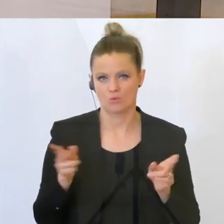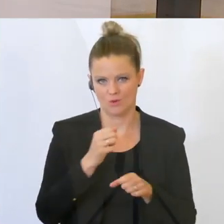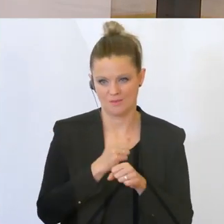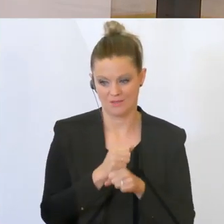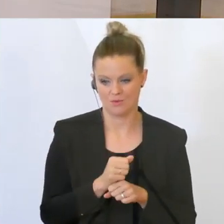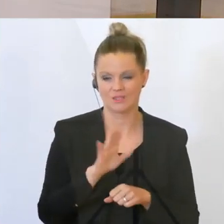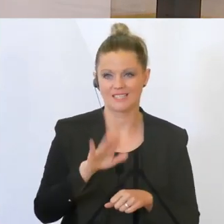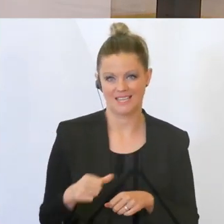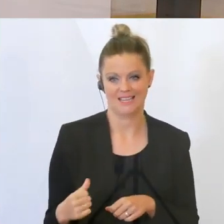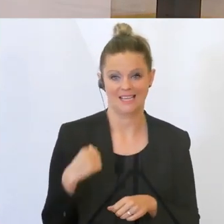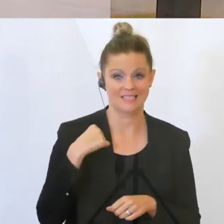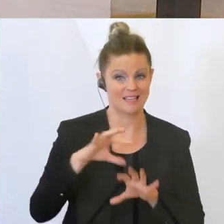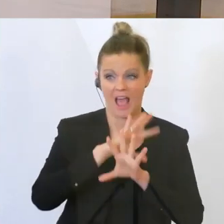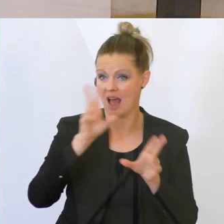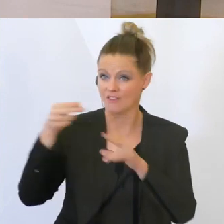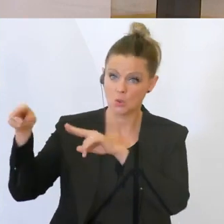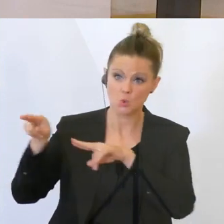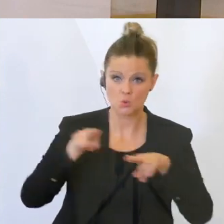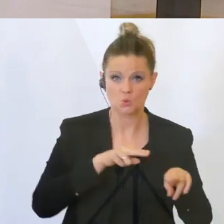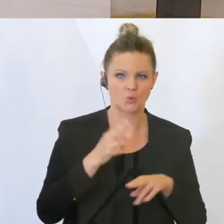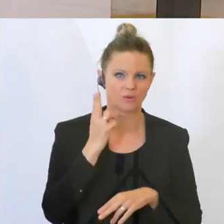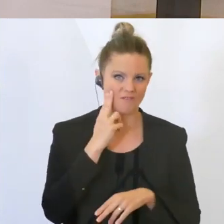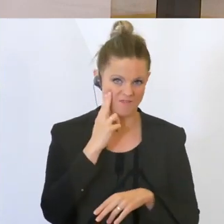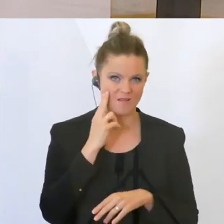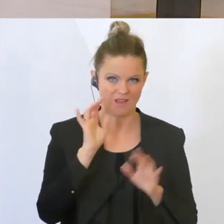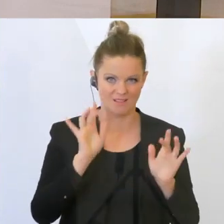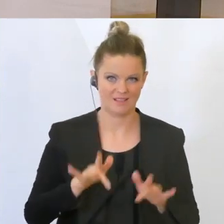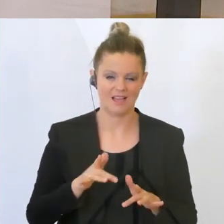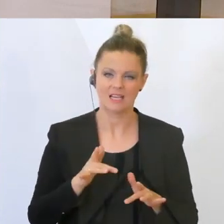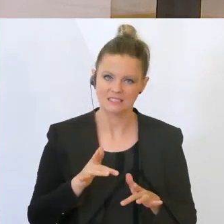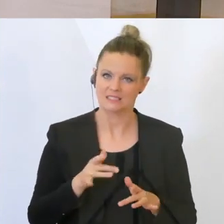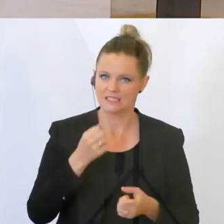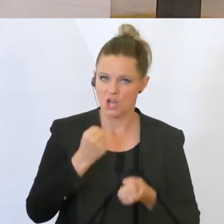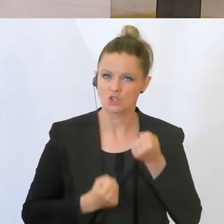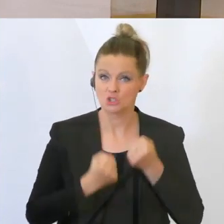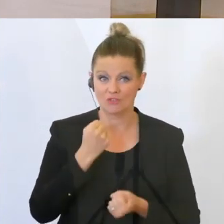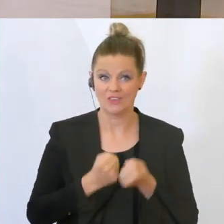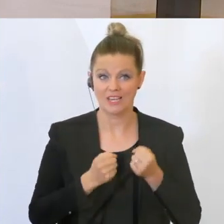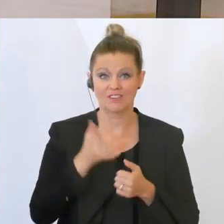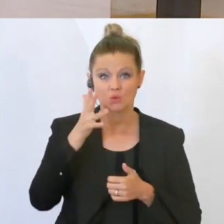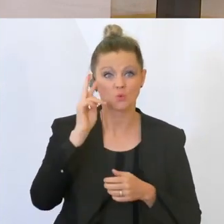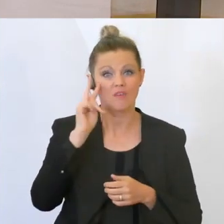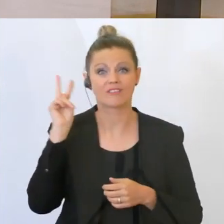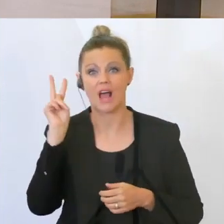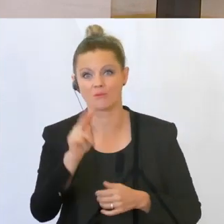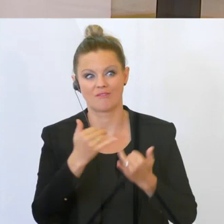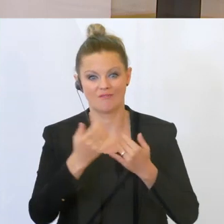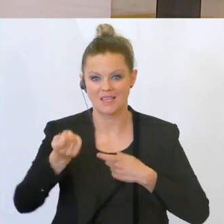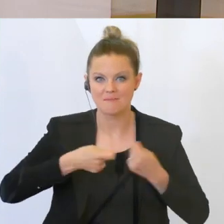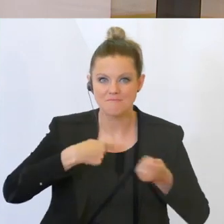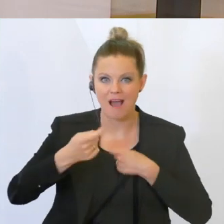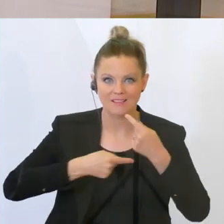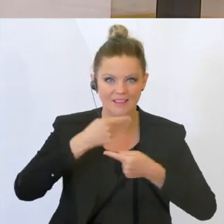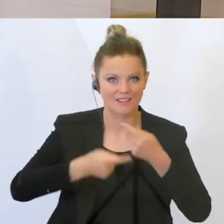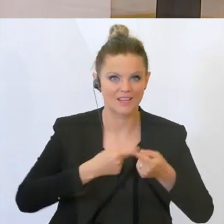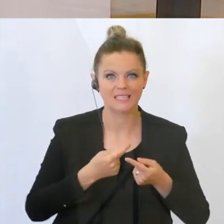gestern, sind alle wieder retour gekommen. Natürlich ist es etwas schwierig, jetzt einen Ausblick für die Zukunft zu geben, wie wird sich der Markt